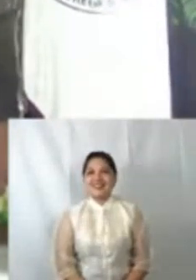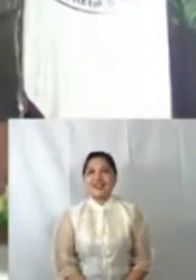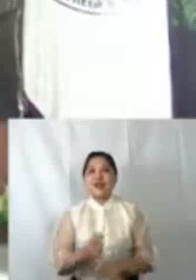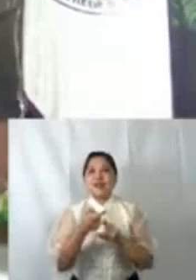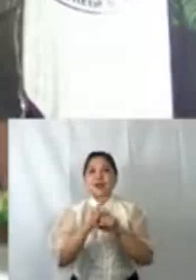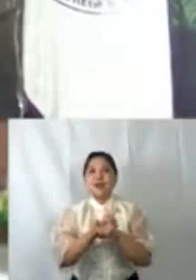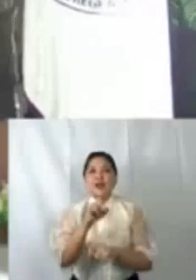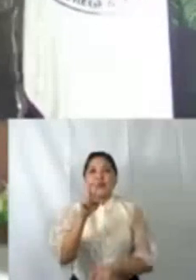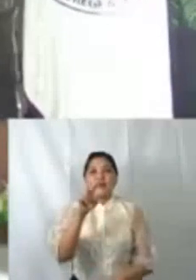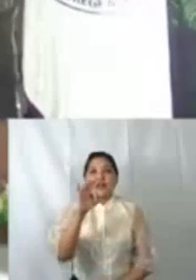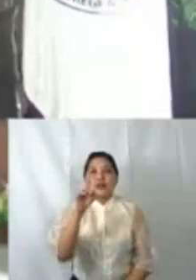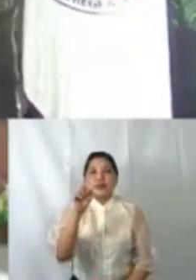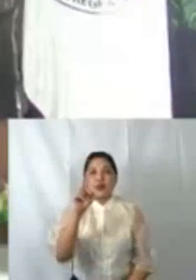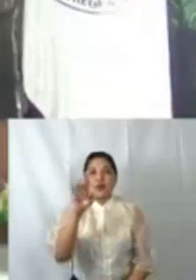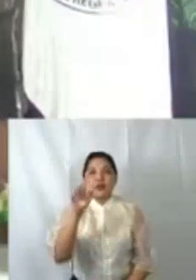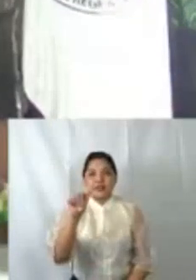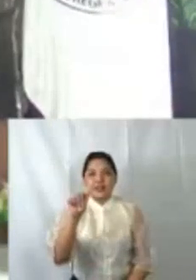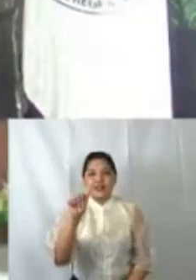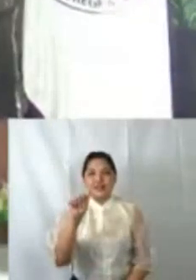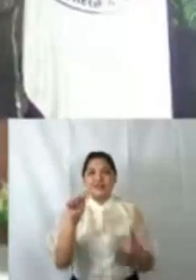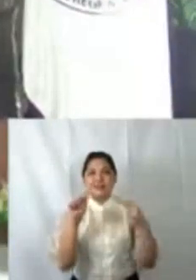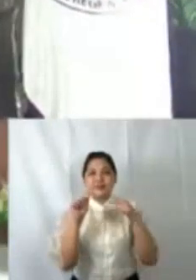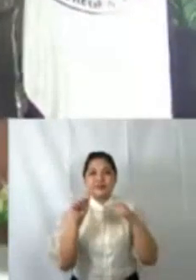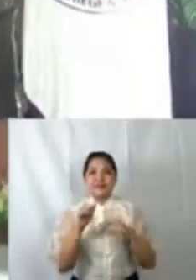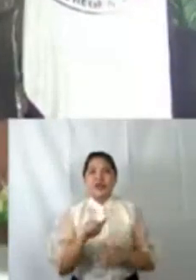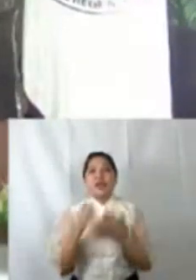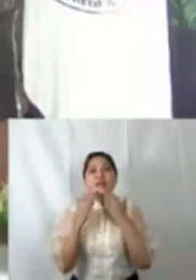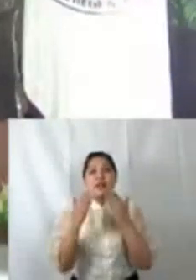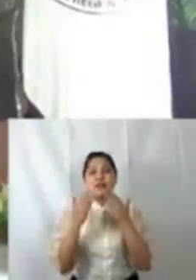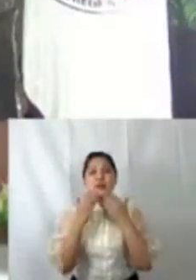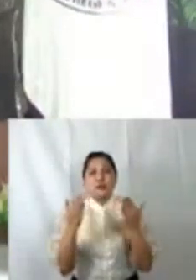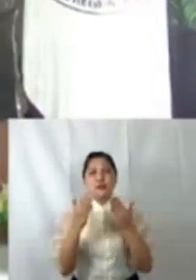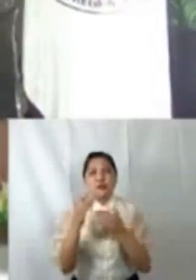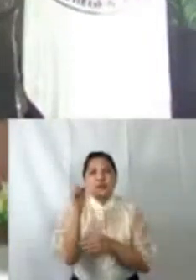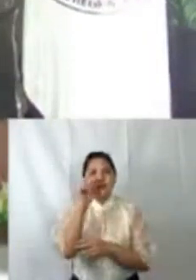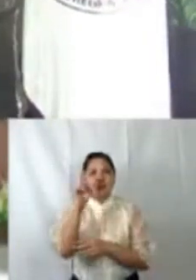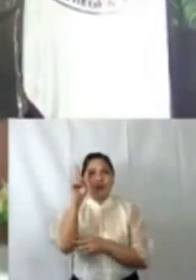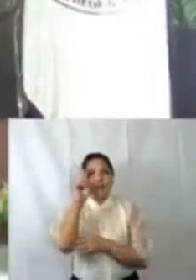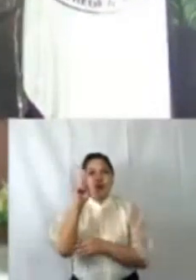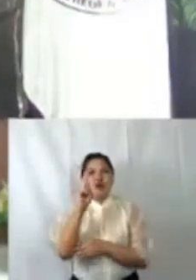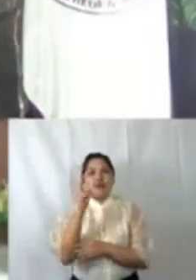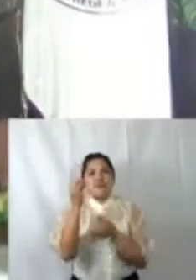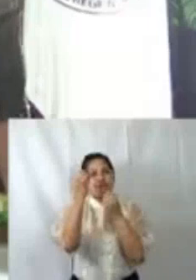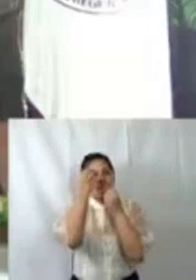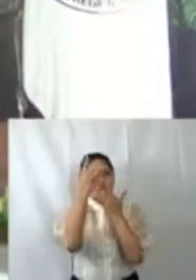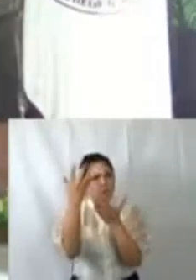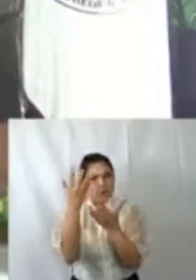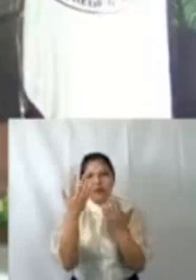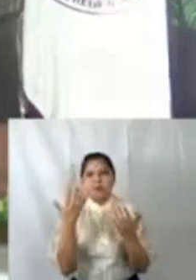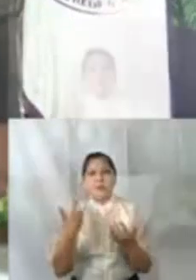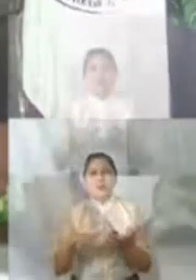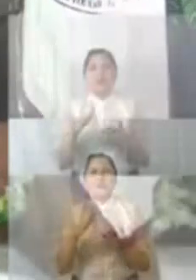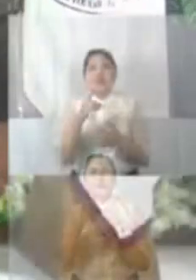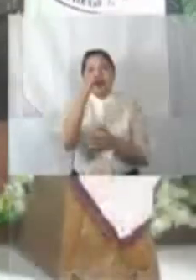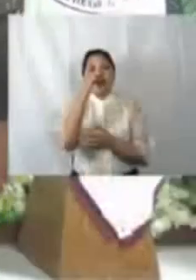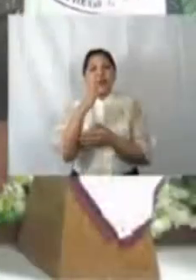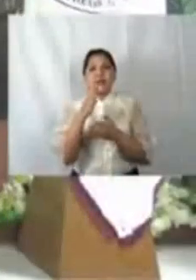Mula po kay Victoria Austria Jimenez, thank you po, sir, for the informative topic. God